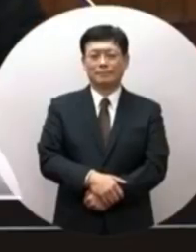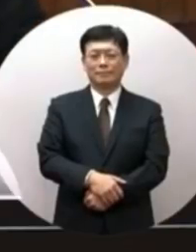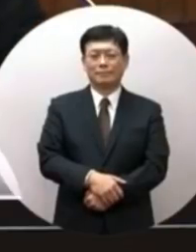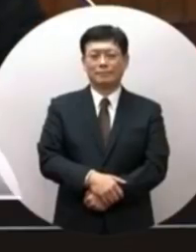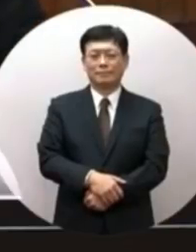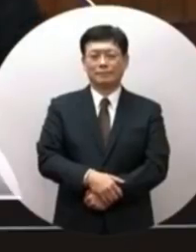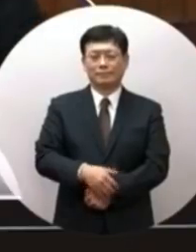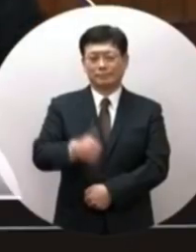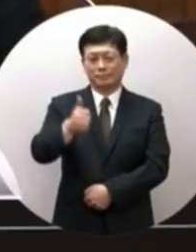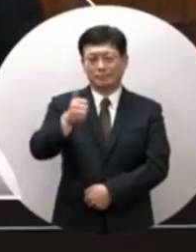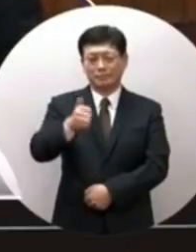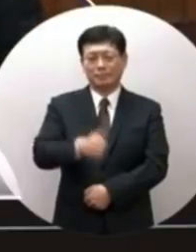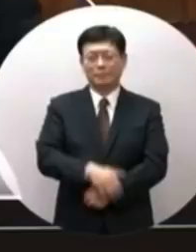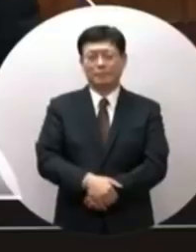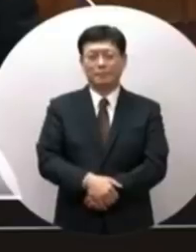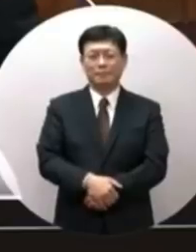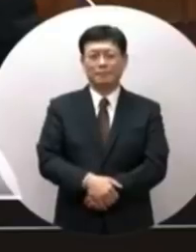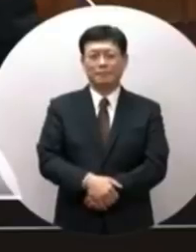好，谢谢。